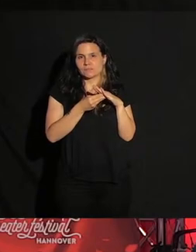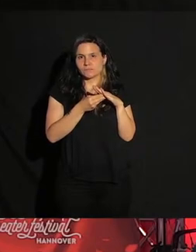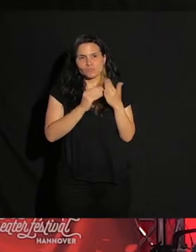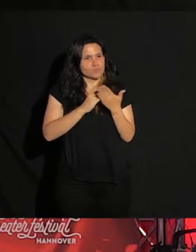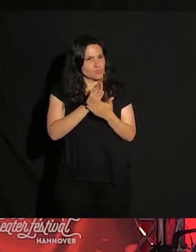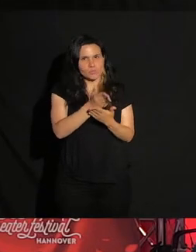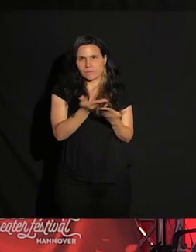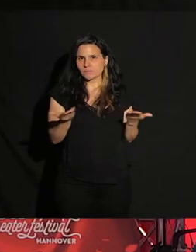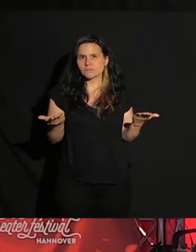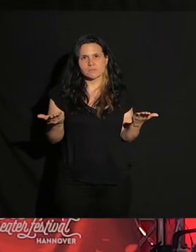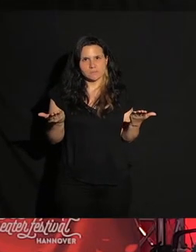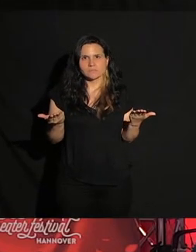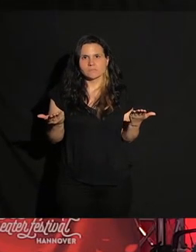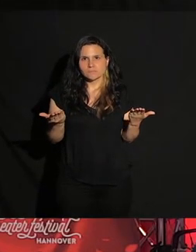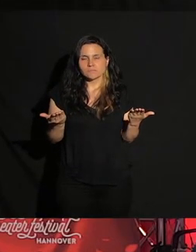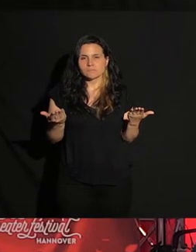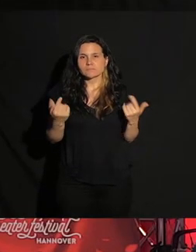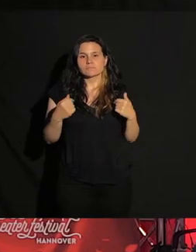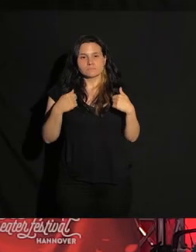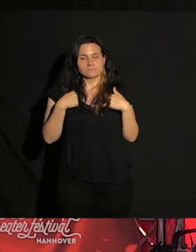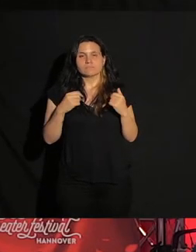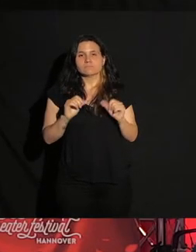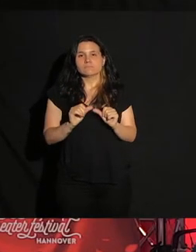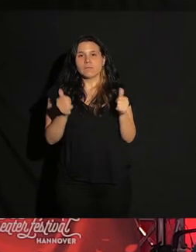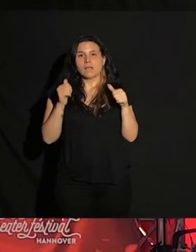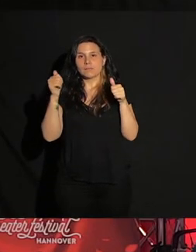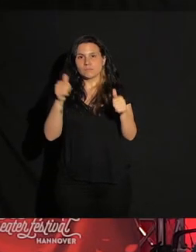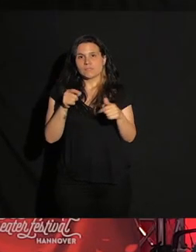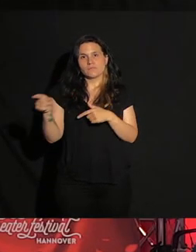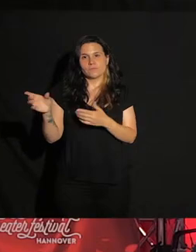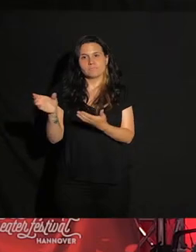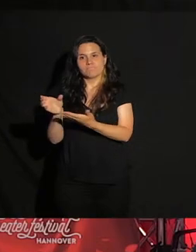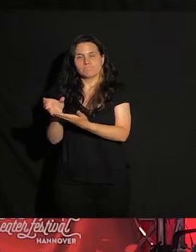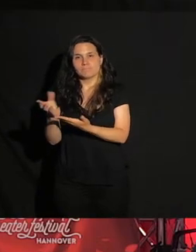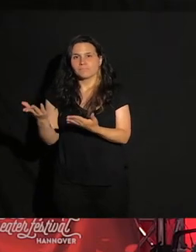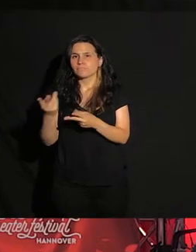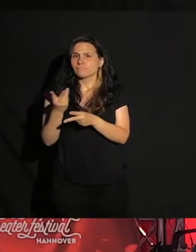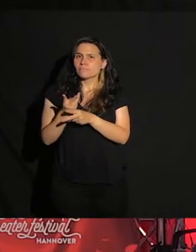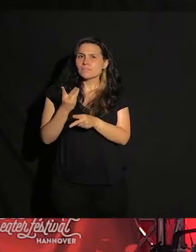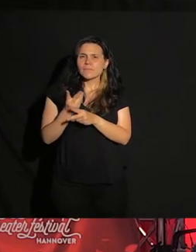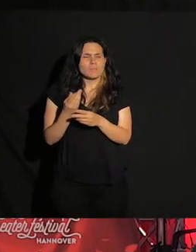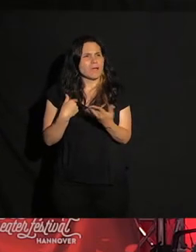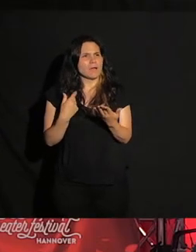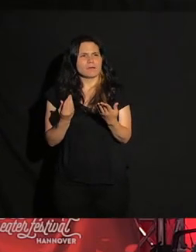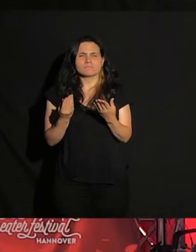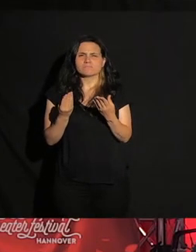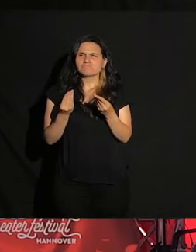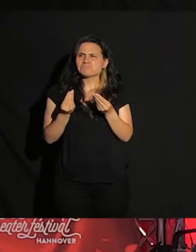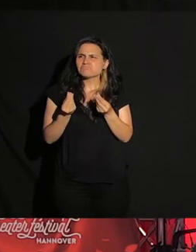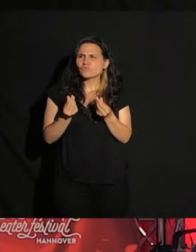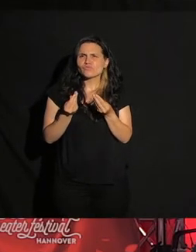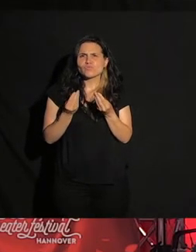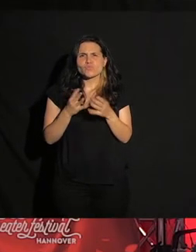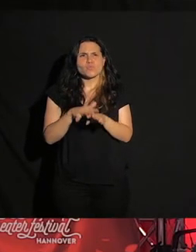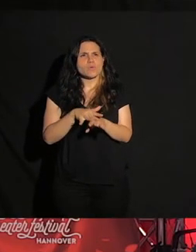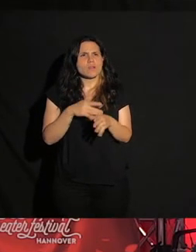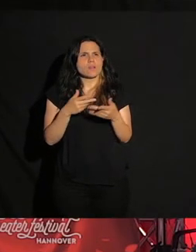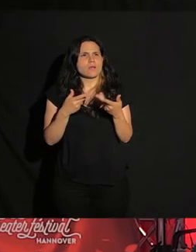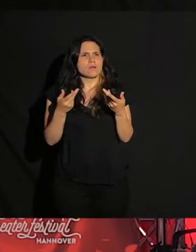Zeit. Also seitdem ich bei der Lebenshilfe bin, habe ich immer das gute Gefühl,